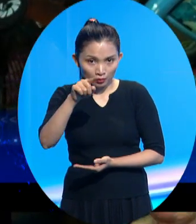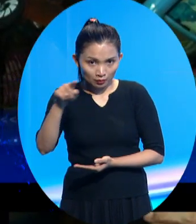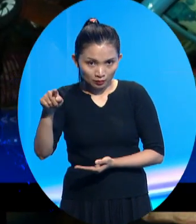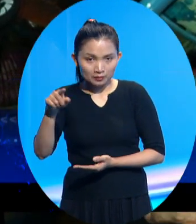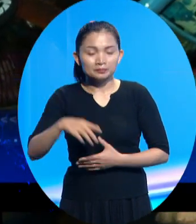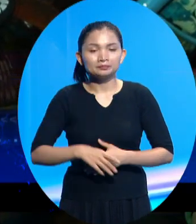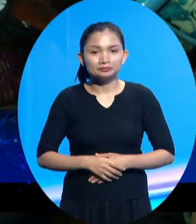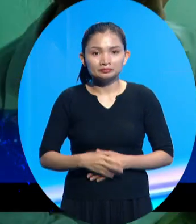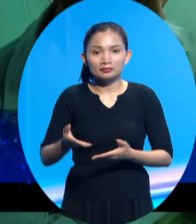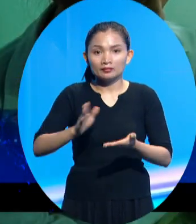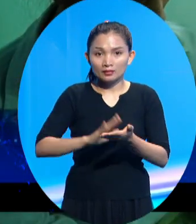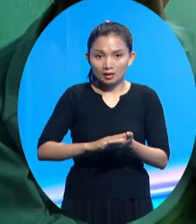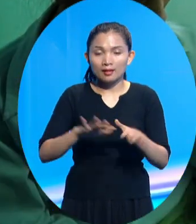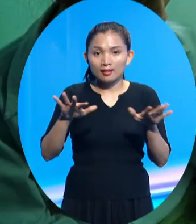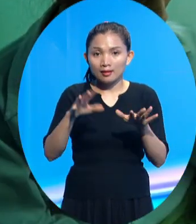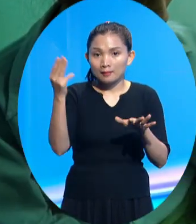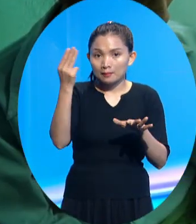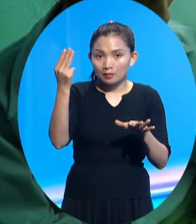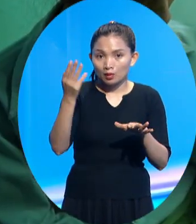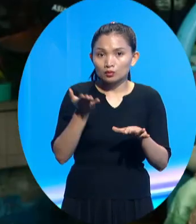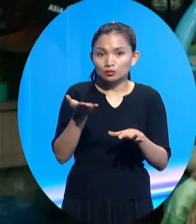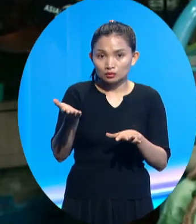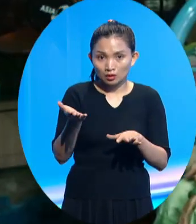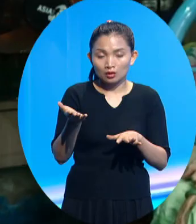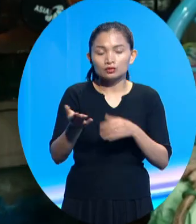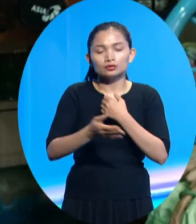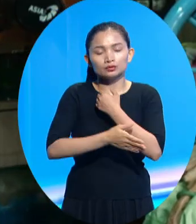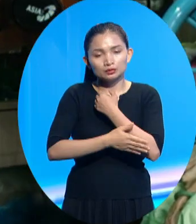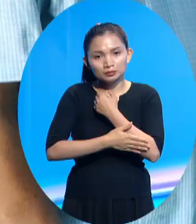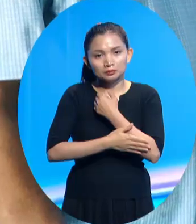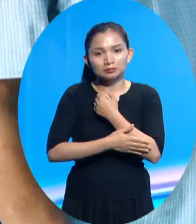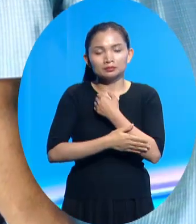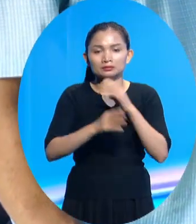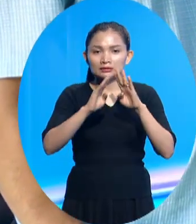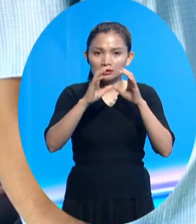gương mẫu đi đầu trong các phong trào để góp phần xây dựng gia đình quê hương ngày càng giàu mạnh